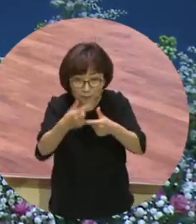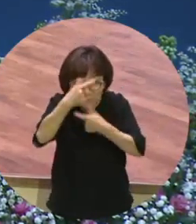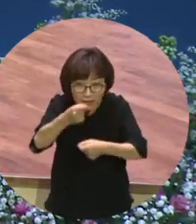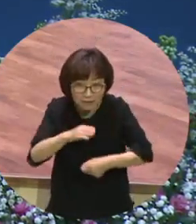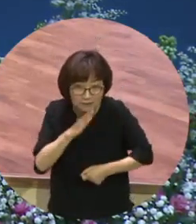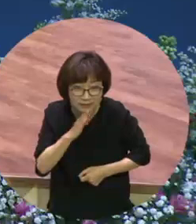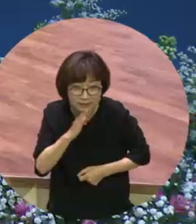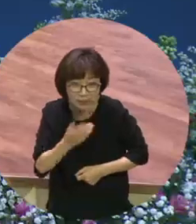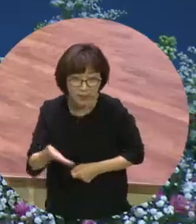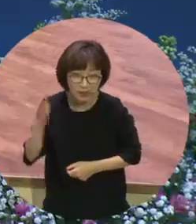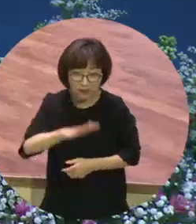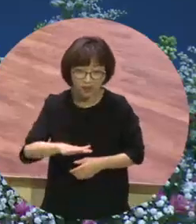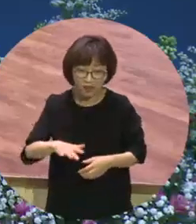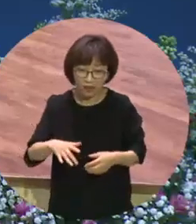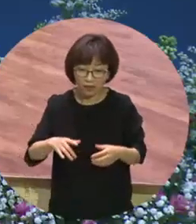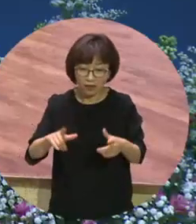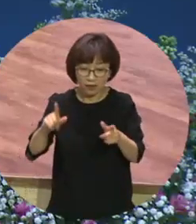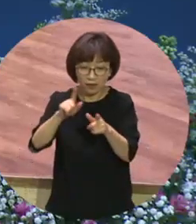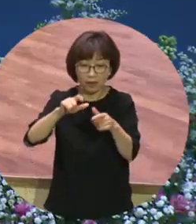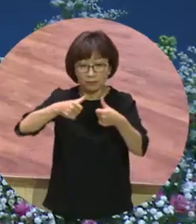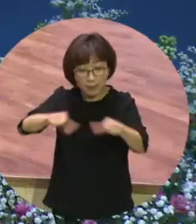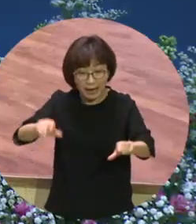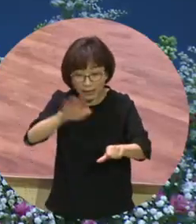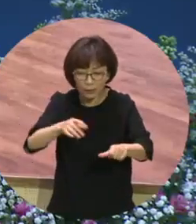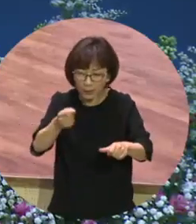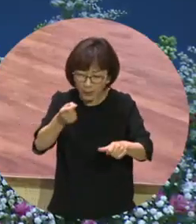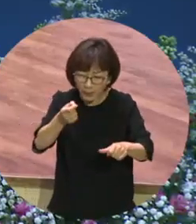하루 종일 평생 한 번도 안 맞아요.